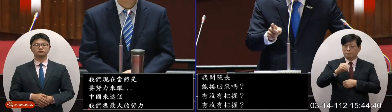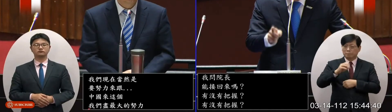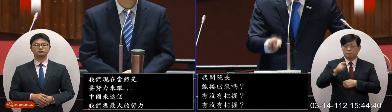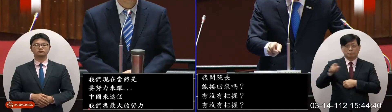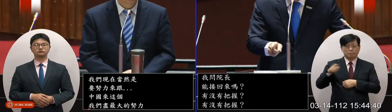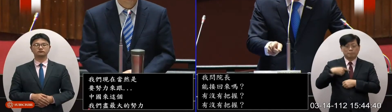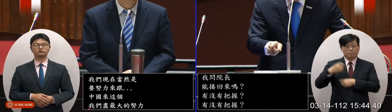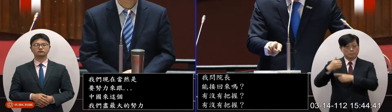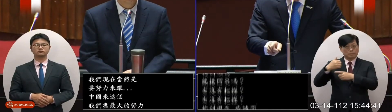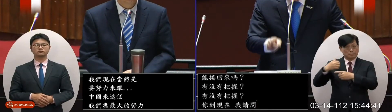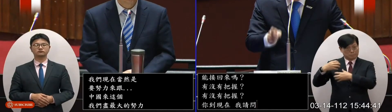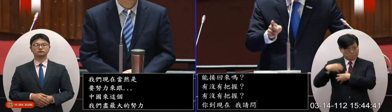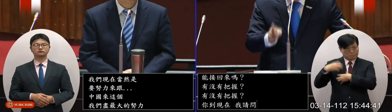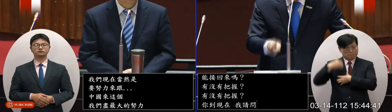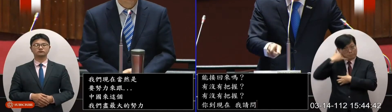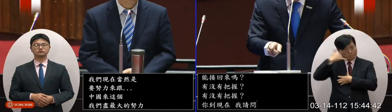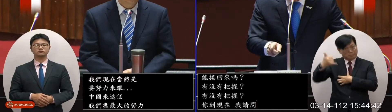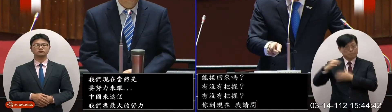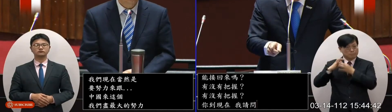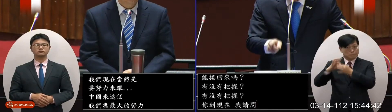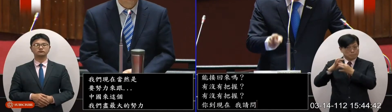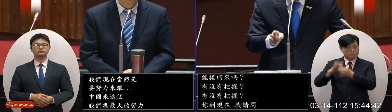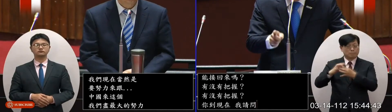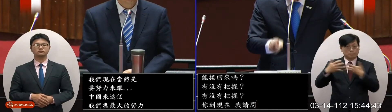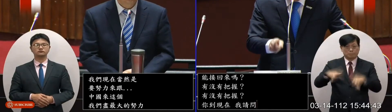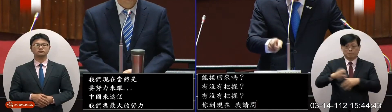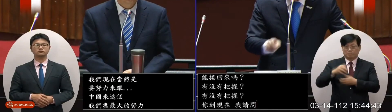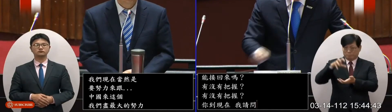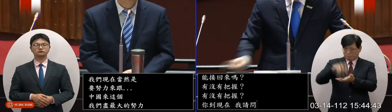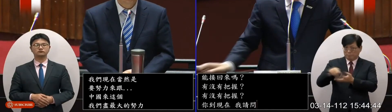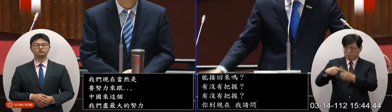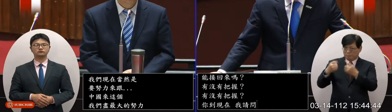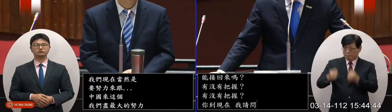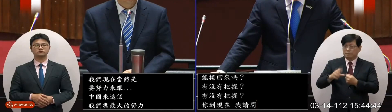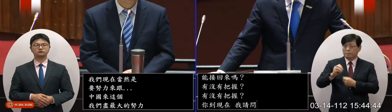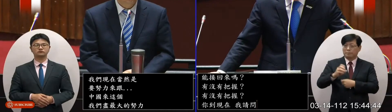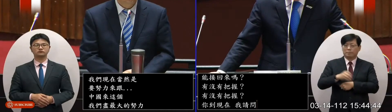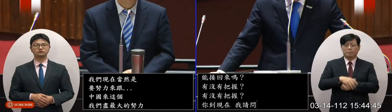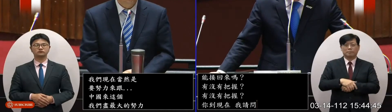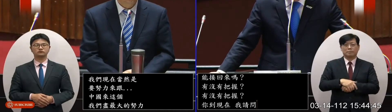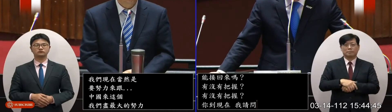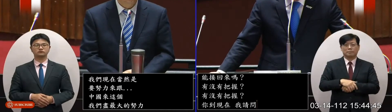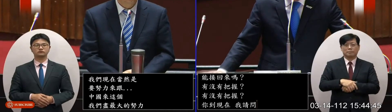有没有跟这个阿兵哥有通上电话，证明他在那里？